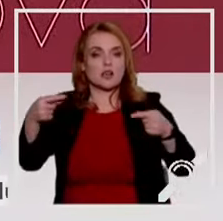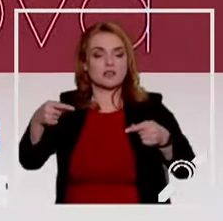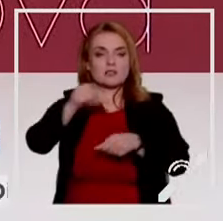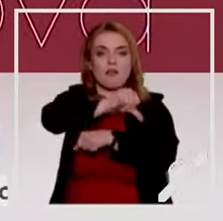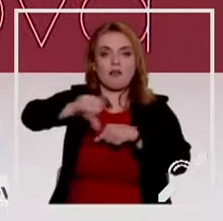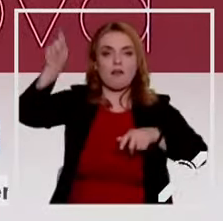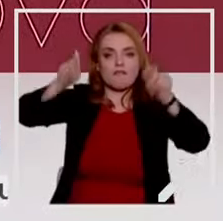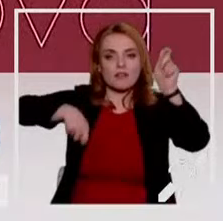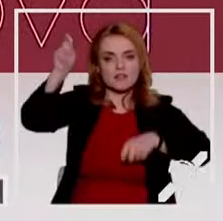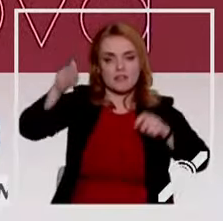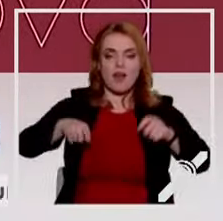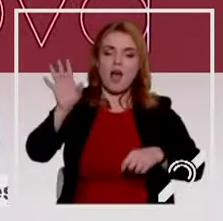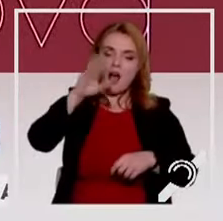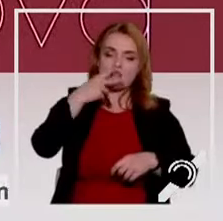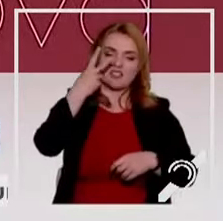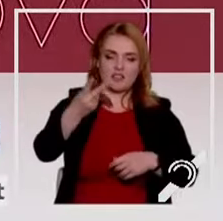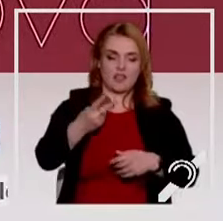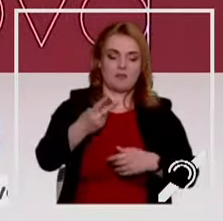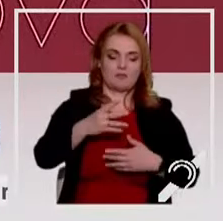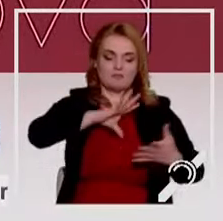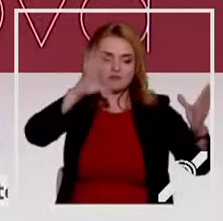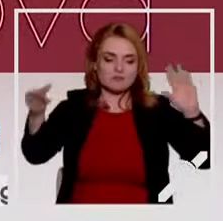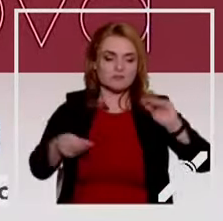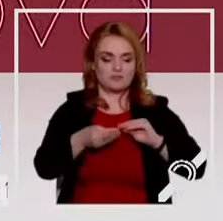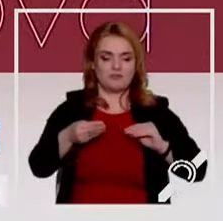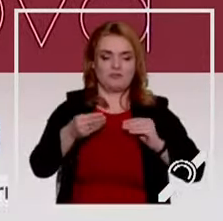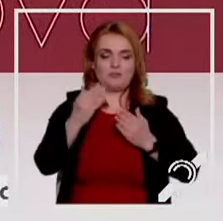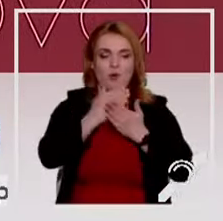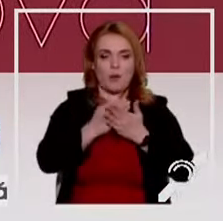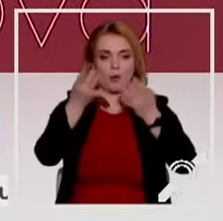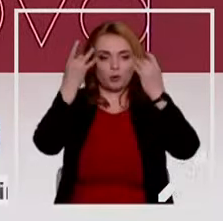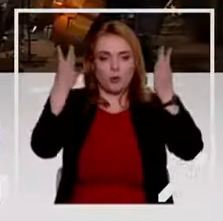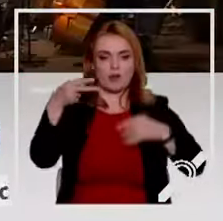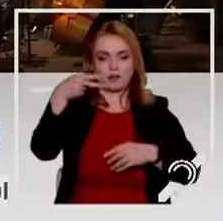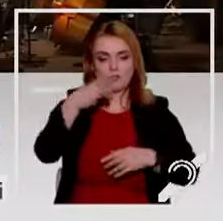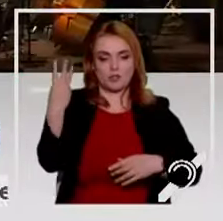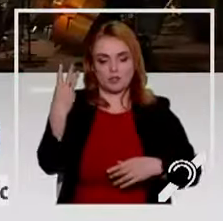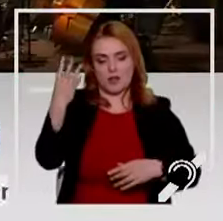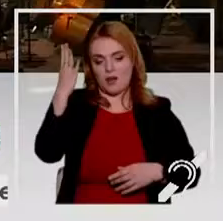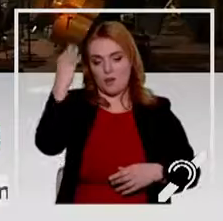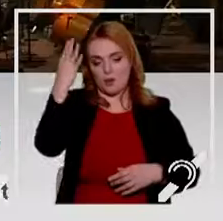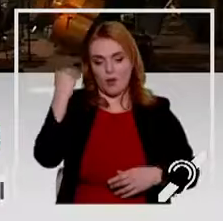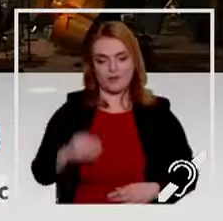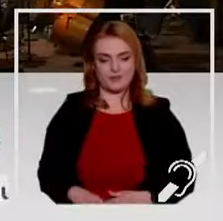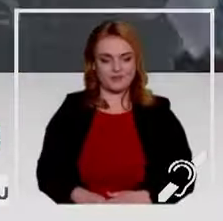festivaluri. Urmăriți în continuare o retrospectivă anului cultural 2023.